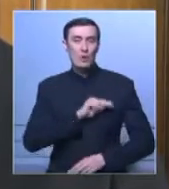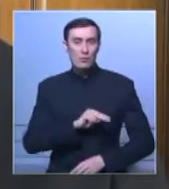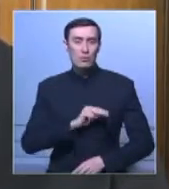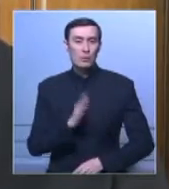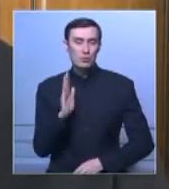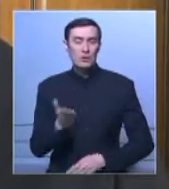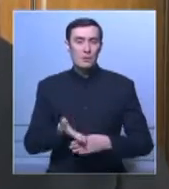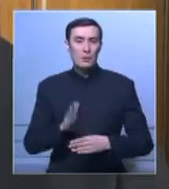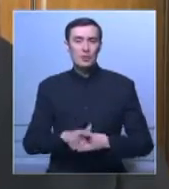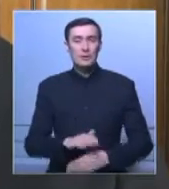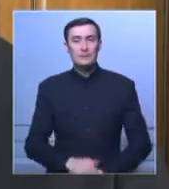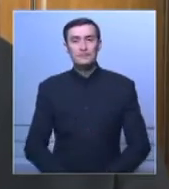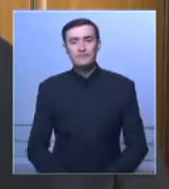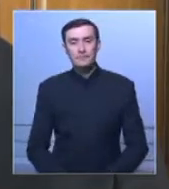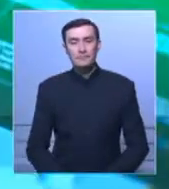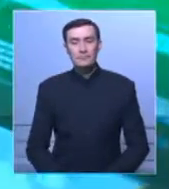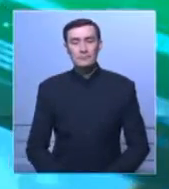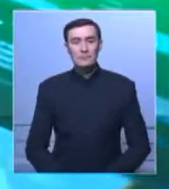очень напряженная должна быть.